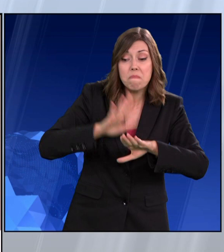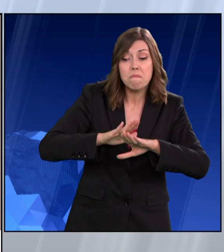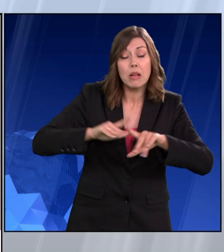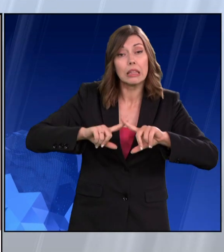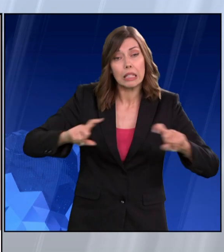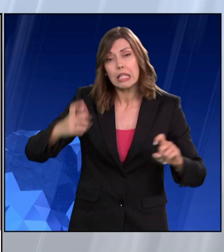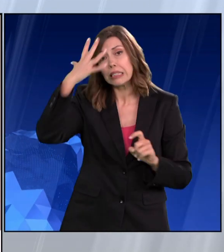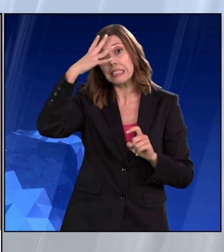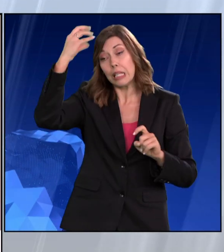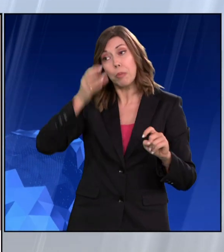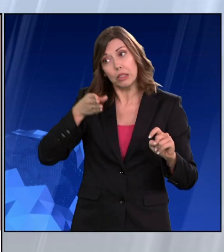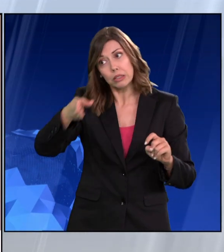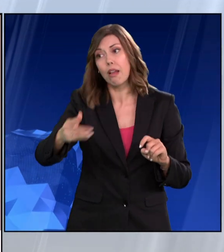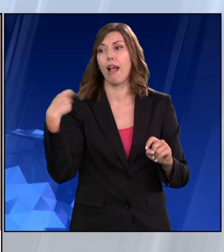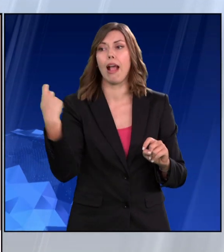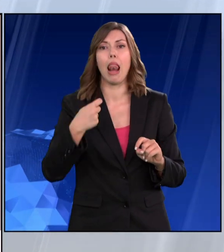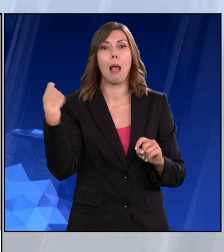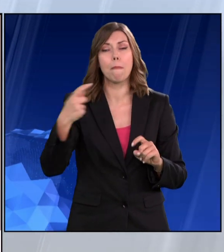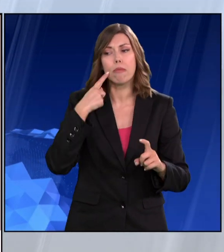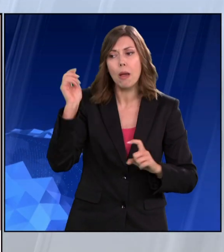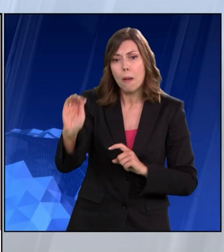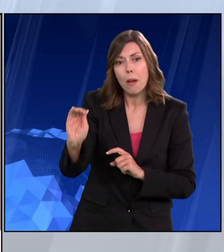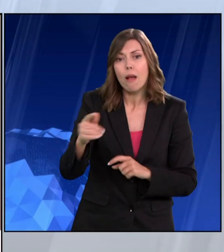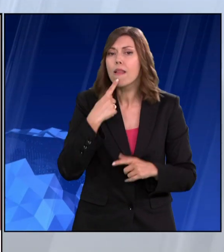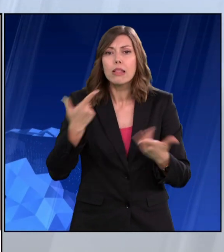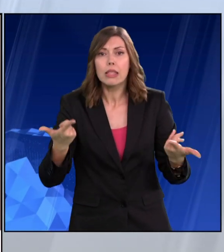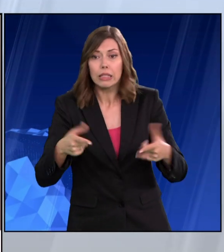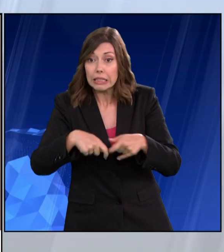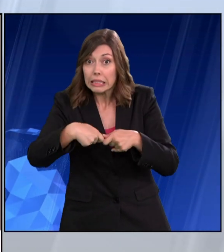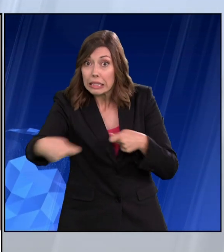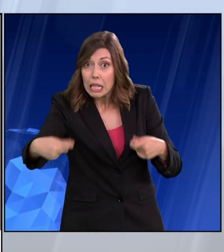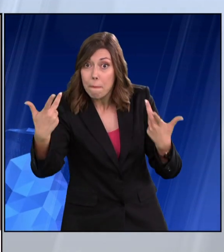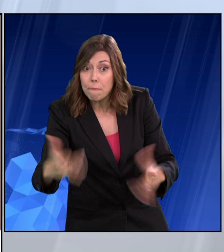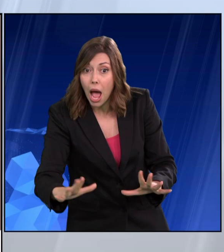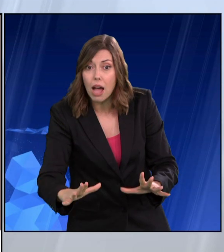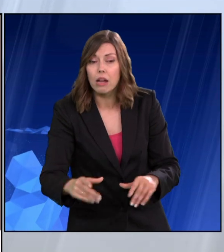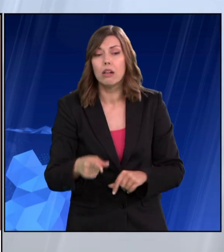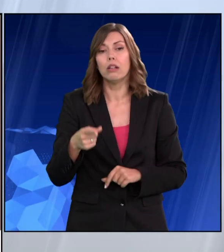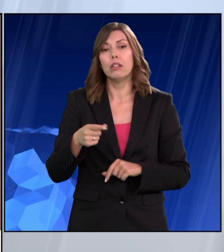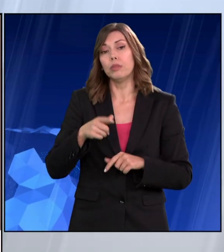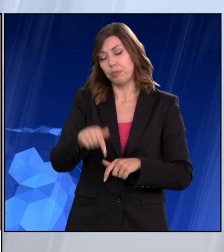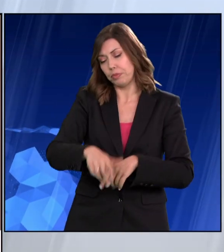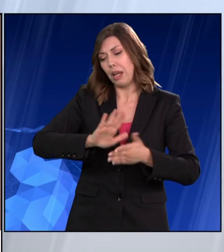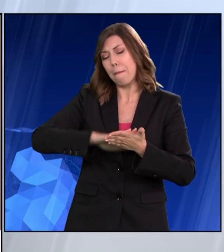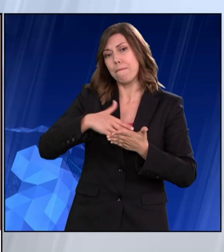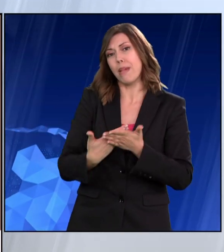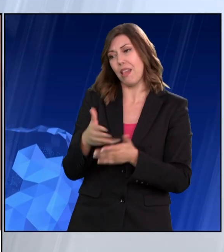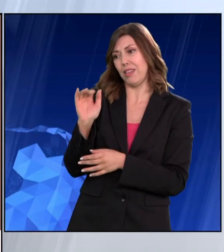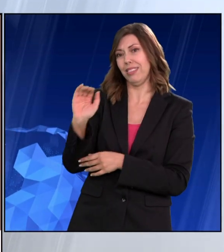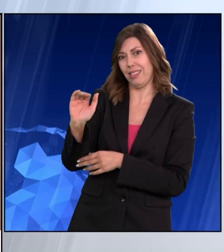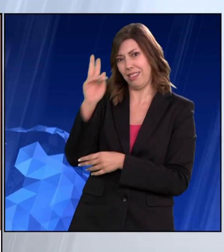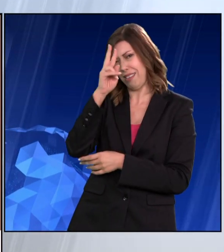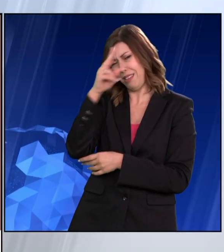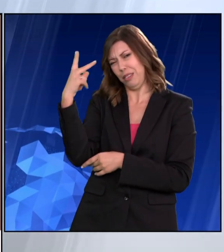Αλέξης Τσίπρας. Εγώ έβαλε σκηνή να σας τραβήξει και έτσι βρίσκεται. Ναι. Μα δεν γκάλπατ. Αν γκάλπατ φίνα. Γκάλπατ